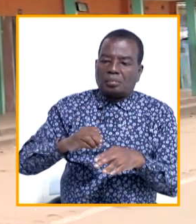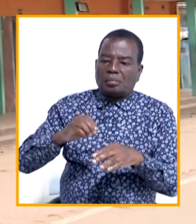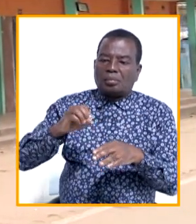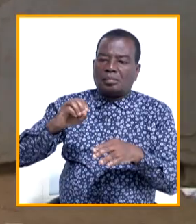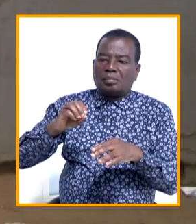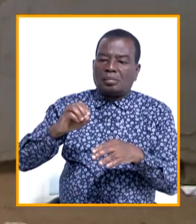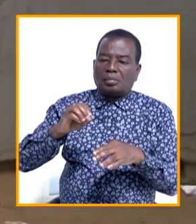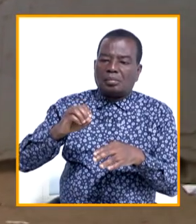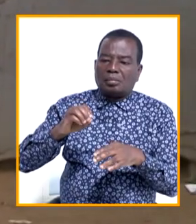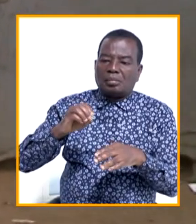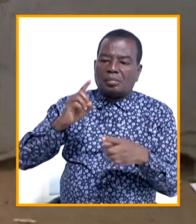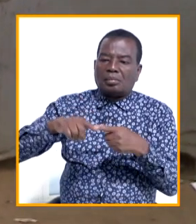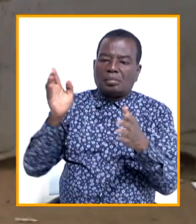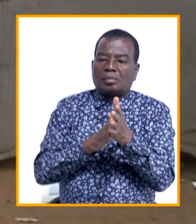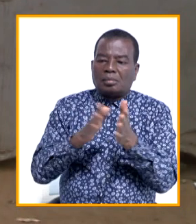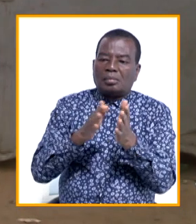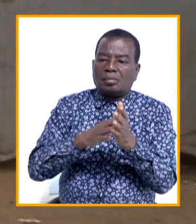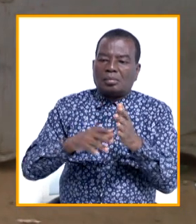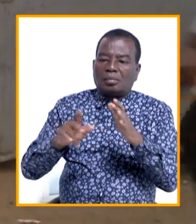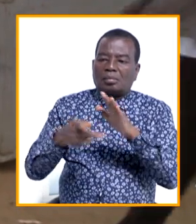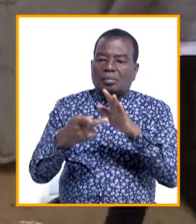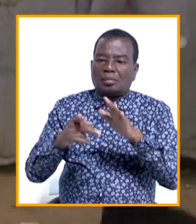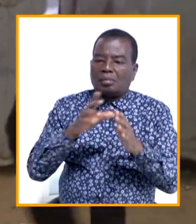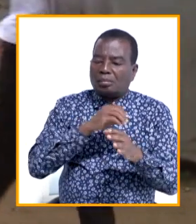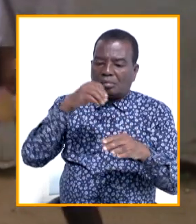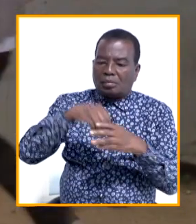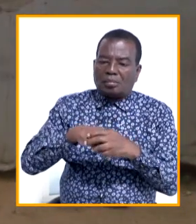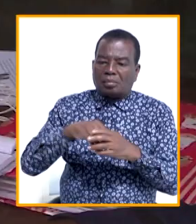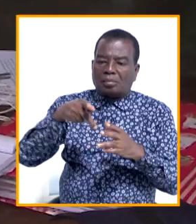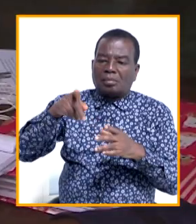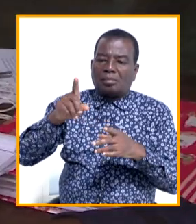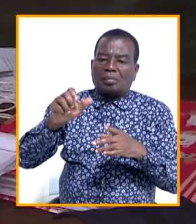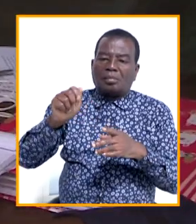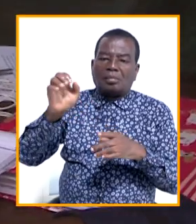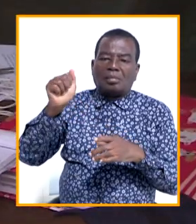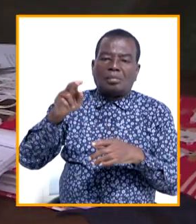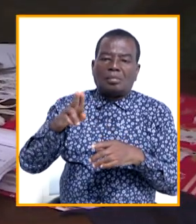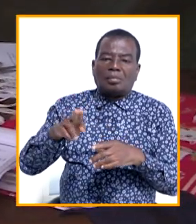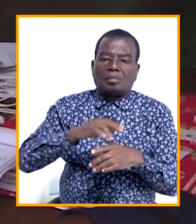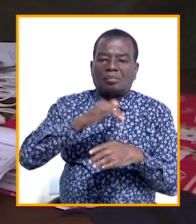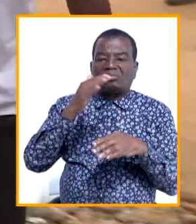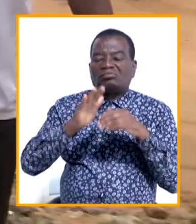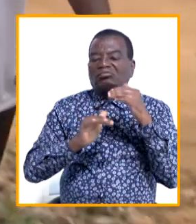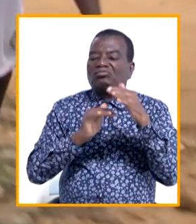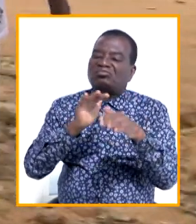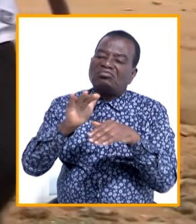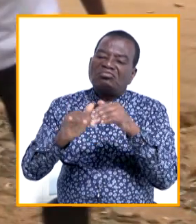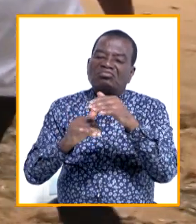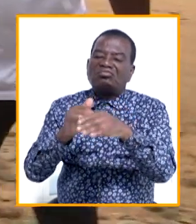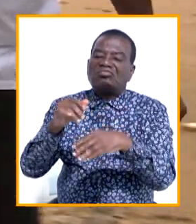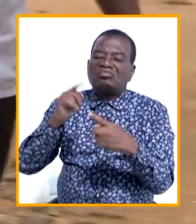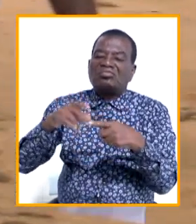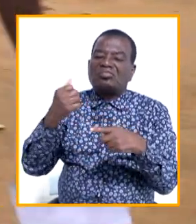au CP1 à l'école primaire publique à monondabi dans la commune du Plateau tout tourne au ralenti à